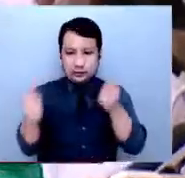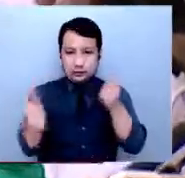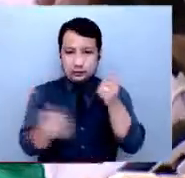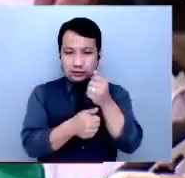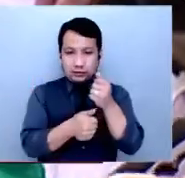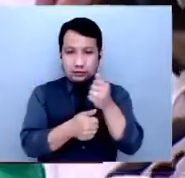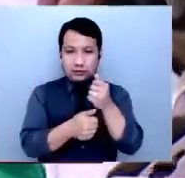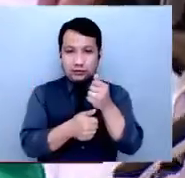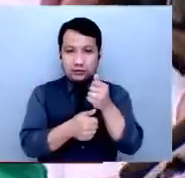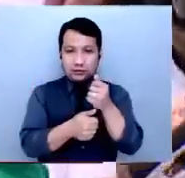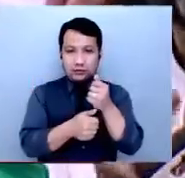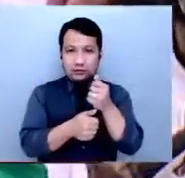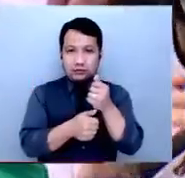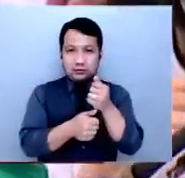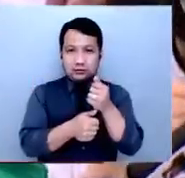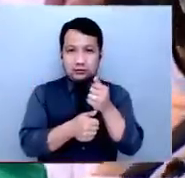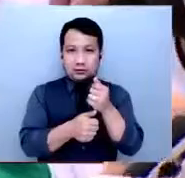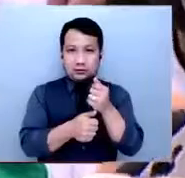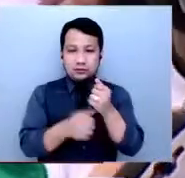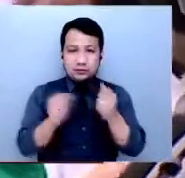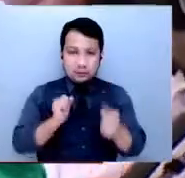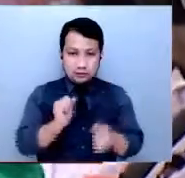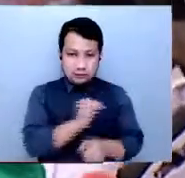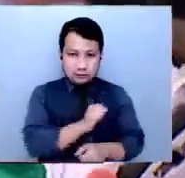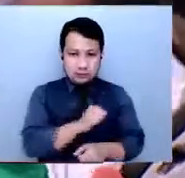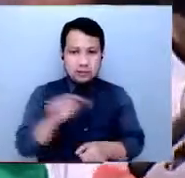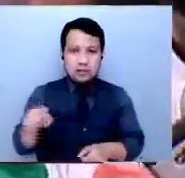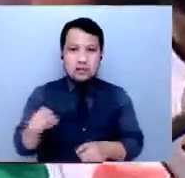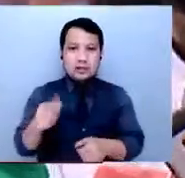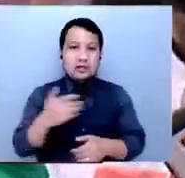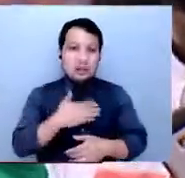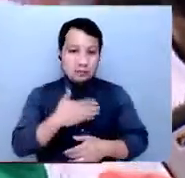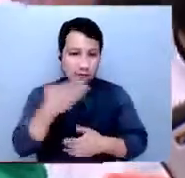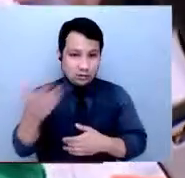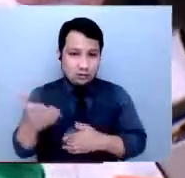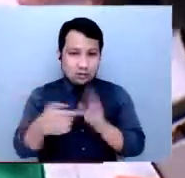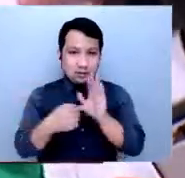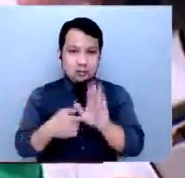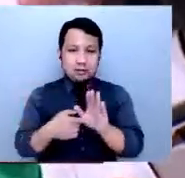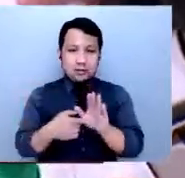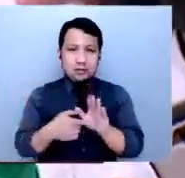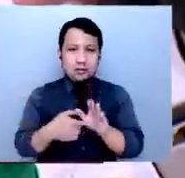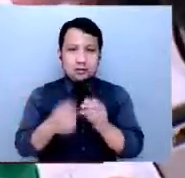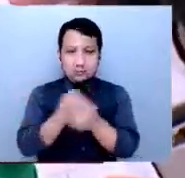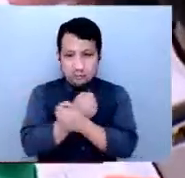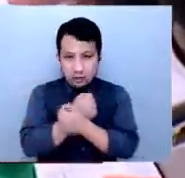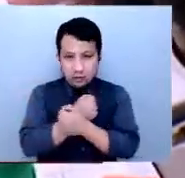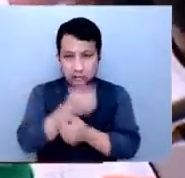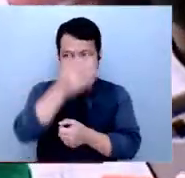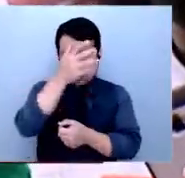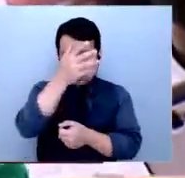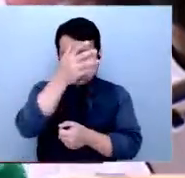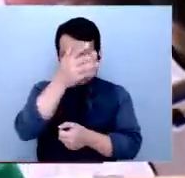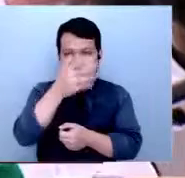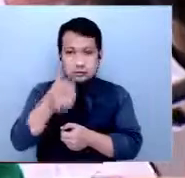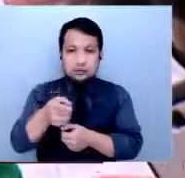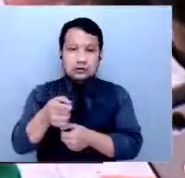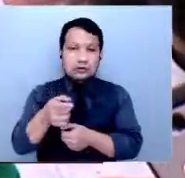Nagmamahalan po ang mag-amang Rodrigo Roa Duterte at Mayor Inday Sara hinding-hindi po